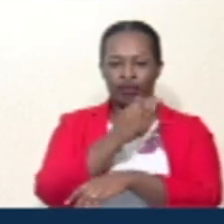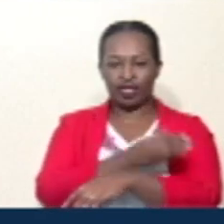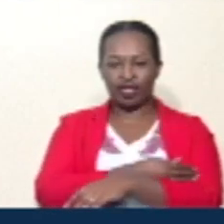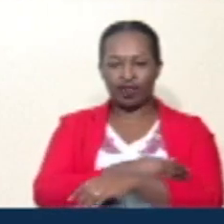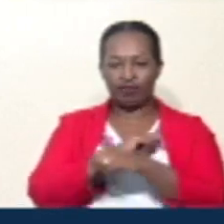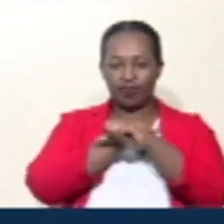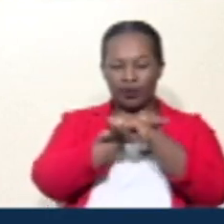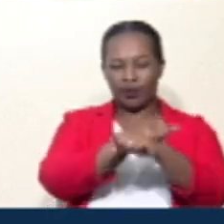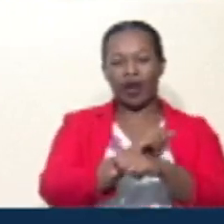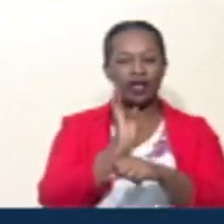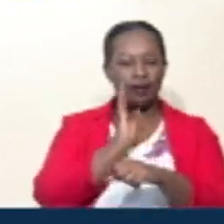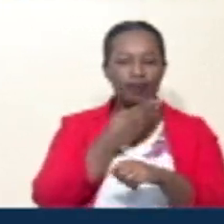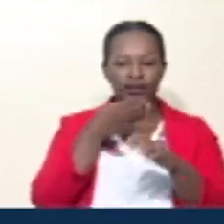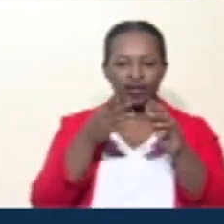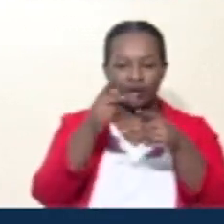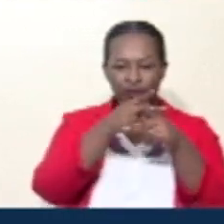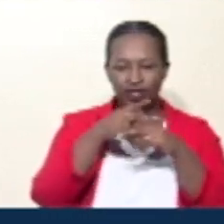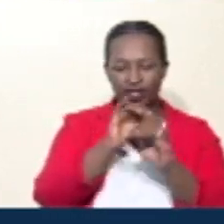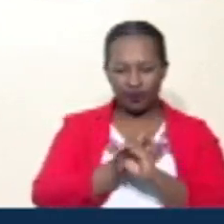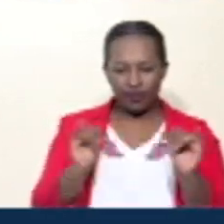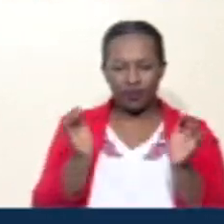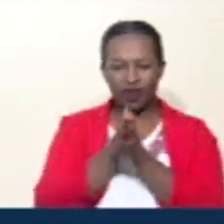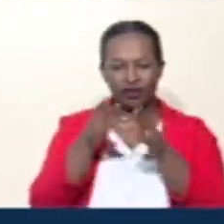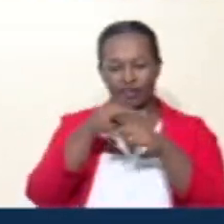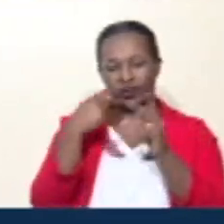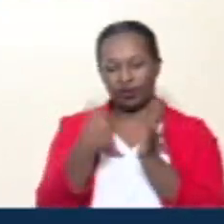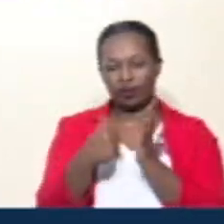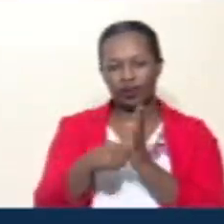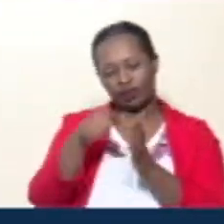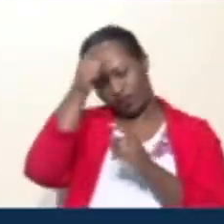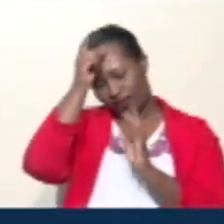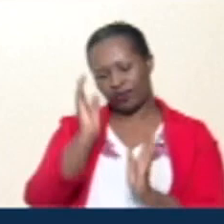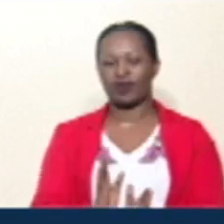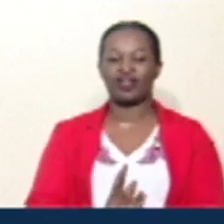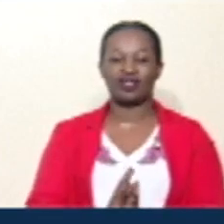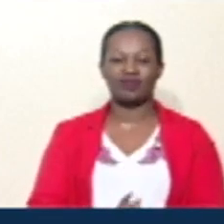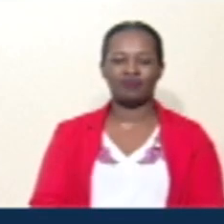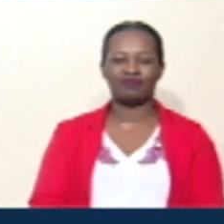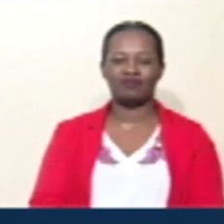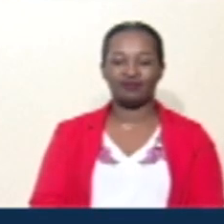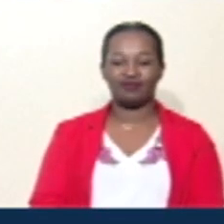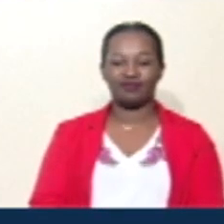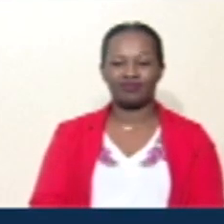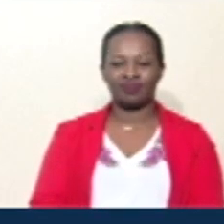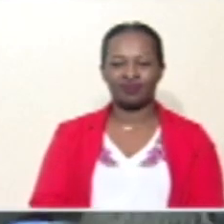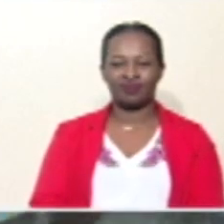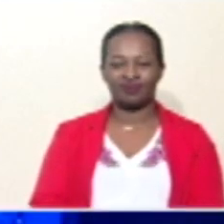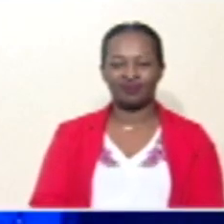ku isuku no kwita ku bibazo bibangamiye imibereho myiza y'abaturage. Kwizera John Patrick mu karere ka Bugesera.